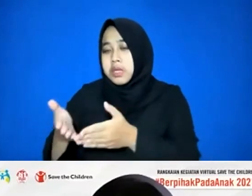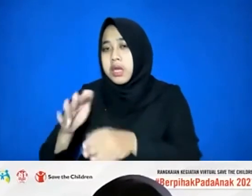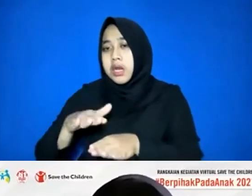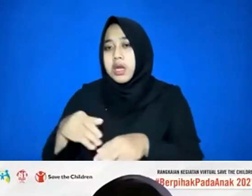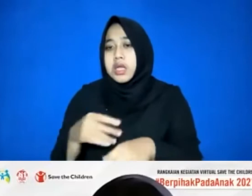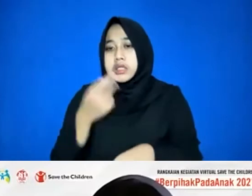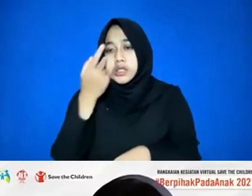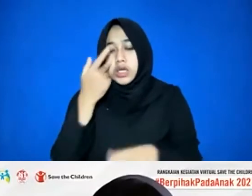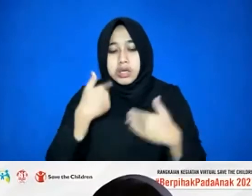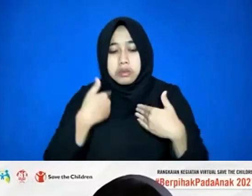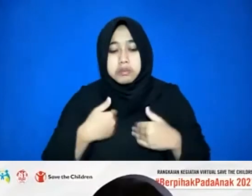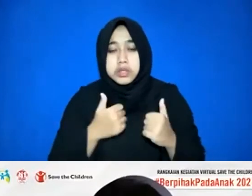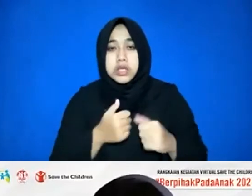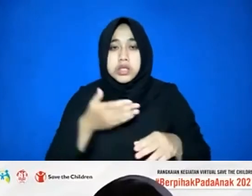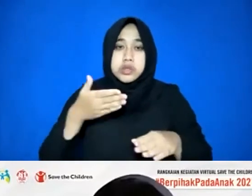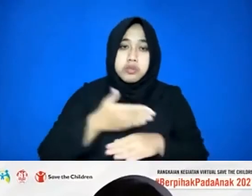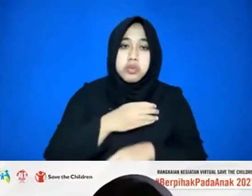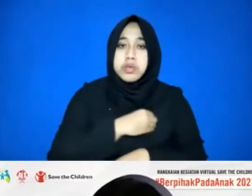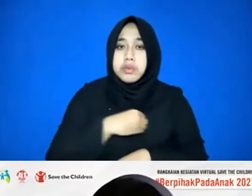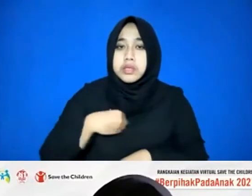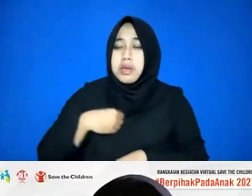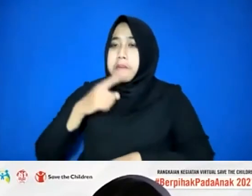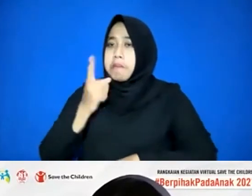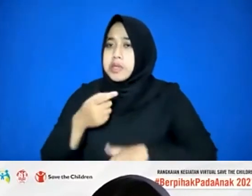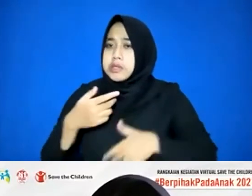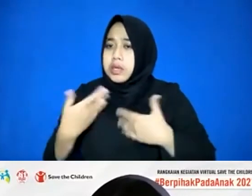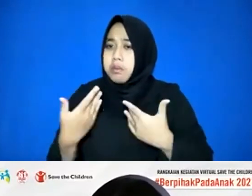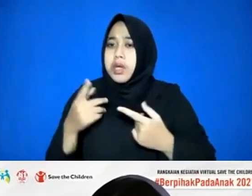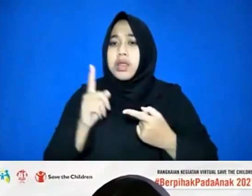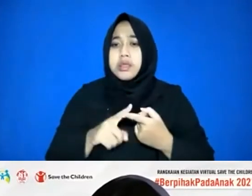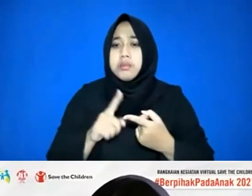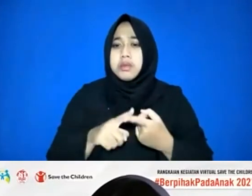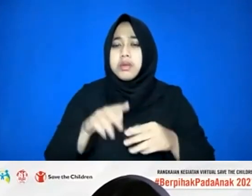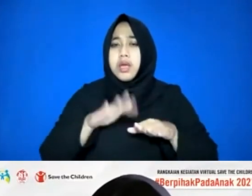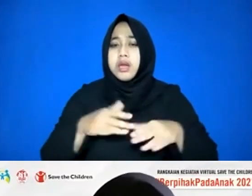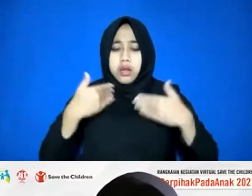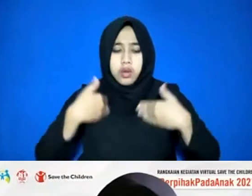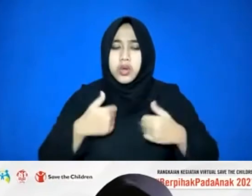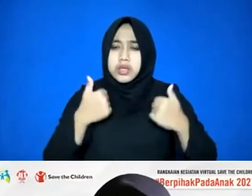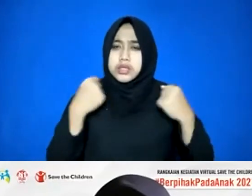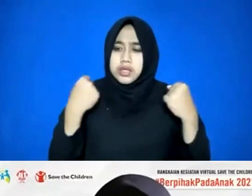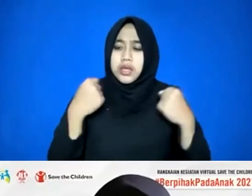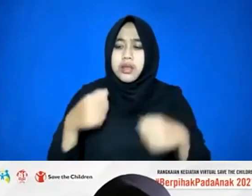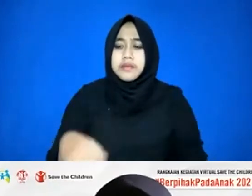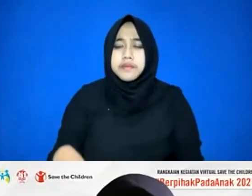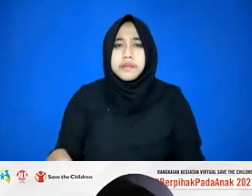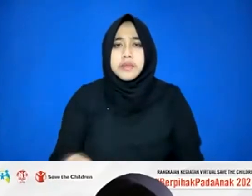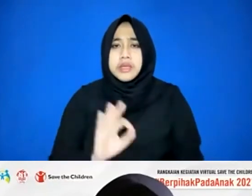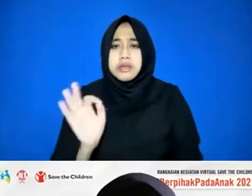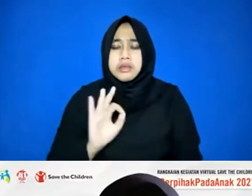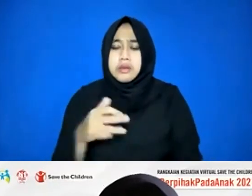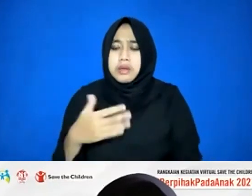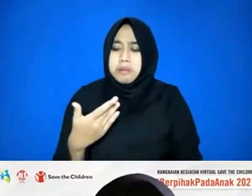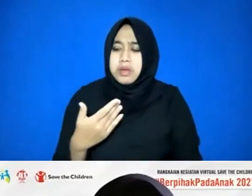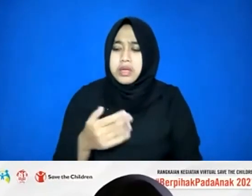siap diperiksa. Kemudian pastikan teman anak-anak dalam kondisi sehat, kemudian tidak